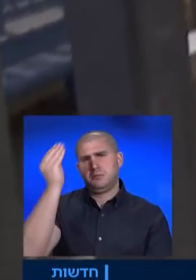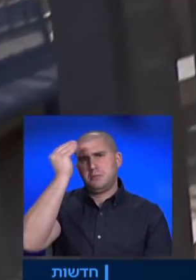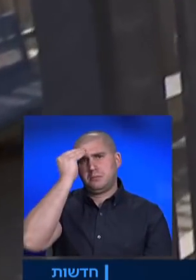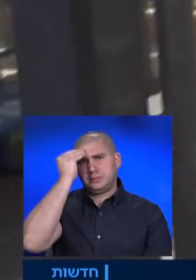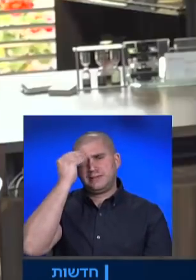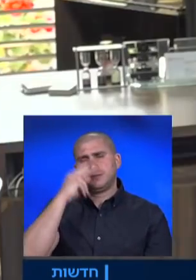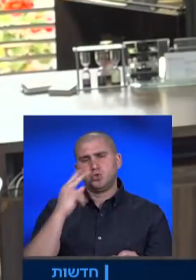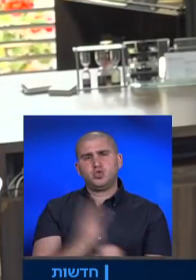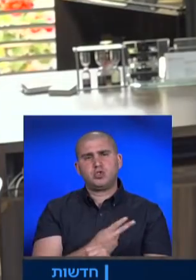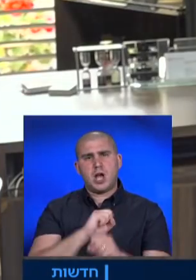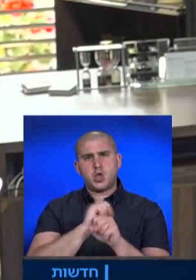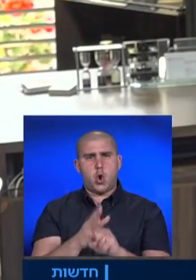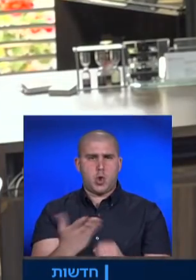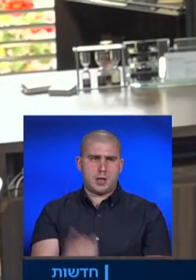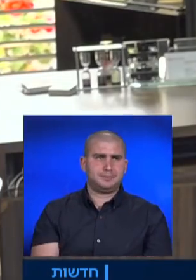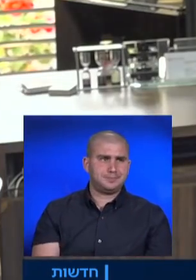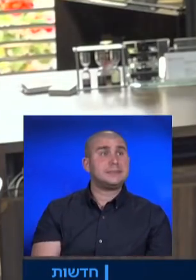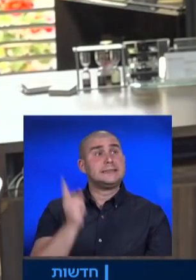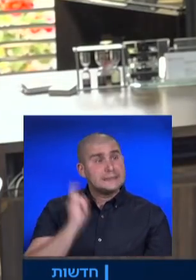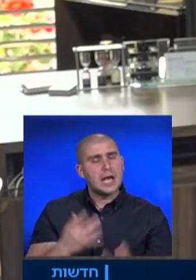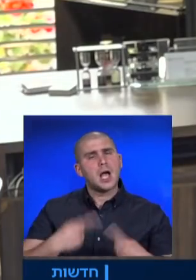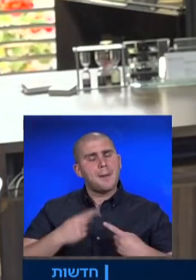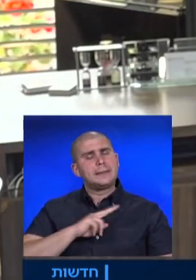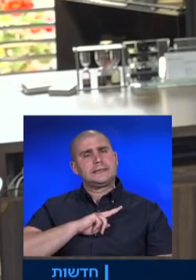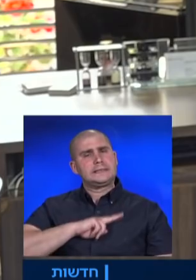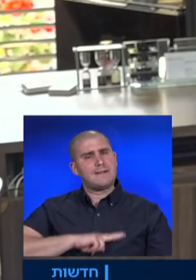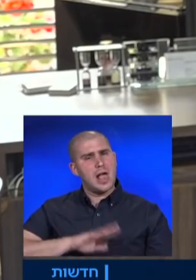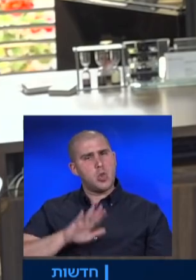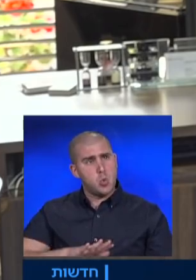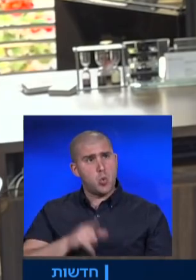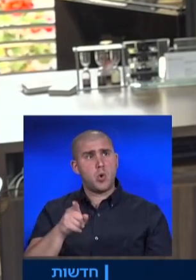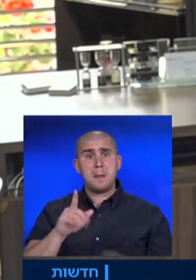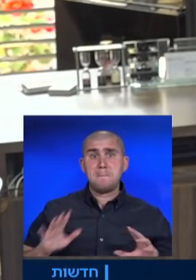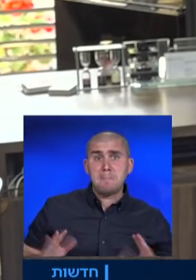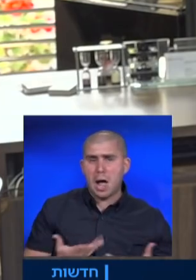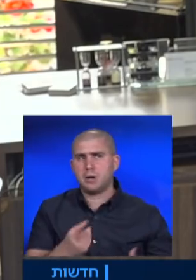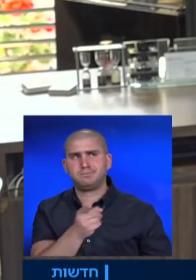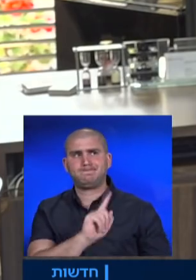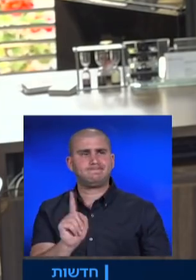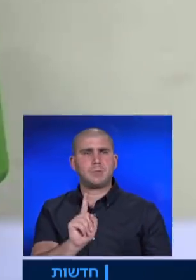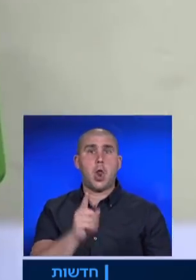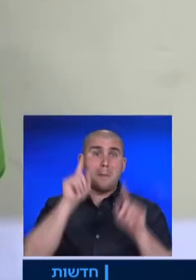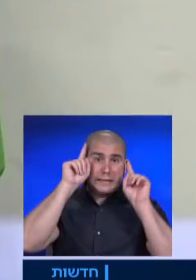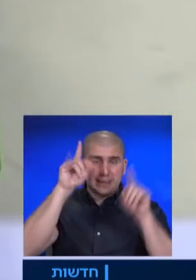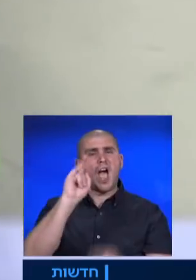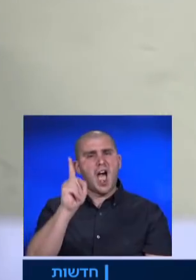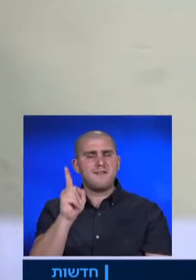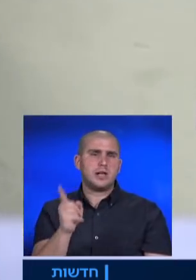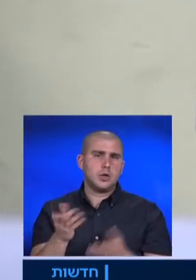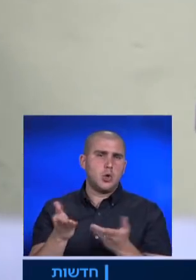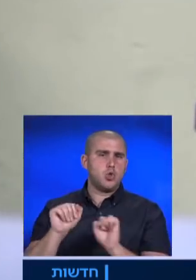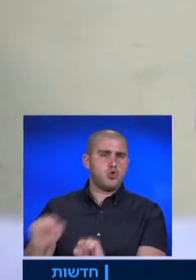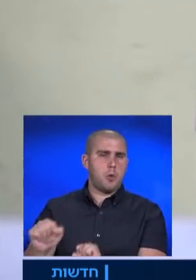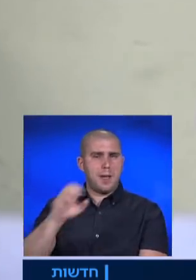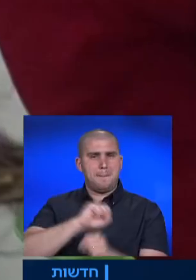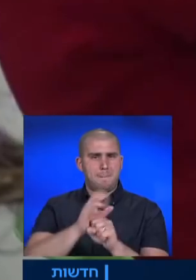הקורונה החדשה. צריך עוד כמה ימים, סבלנות, החיפזון פה הוא לא מן השטן, אבל הוא משרת את הקורונה. ומי שעוד חזרו